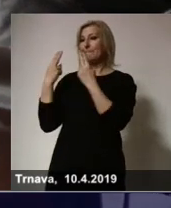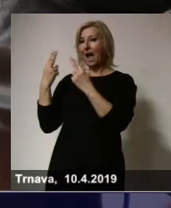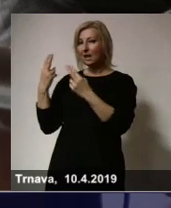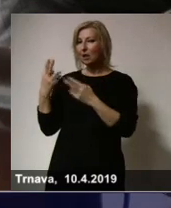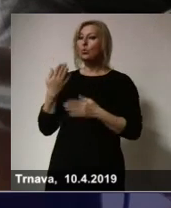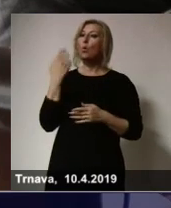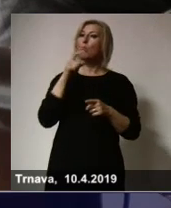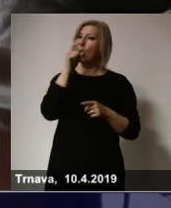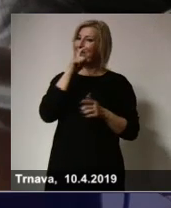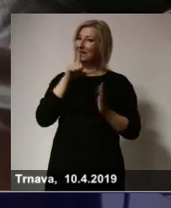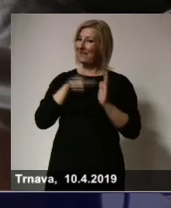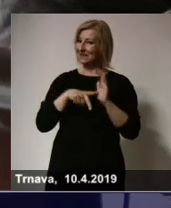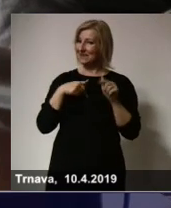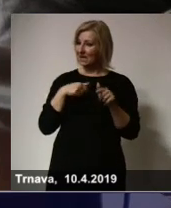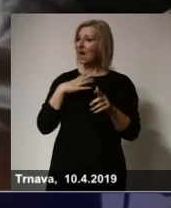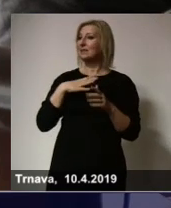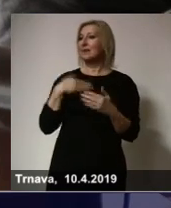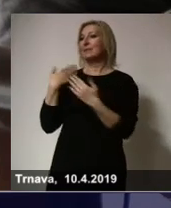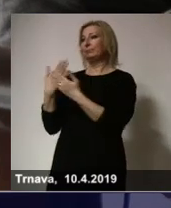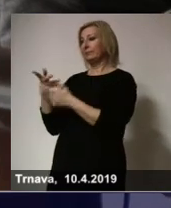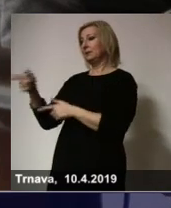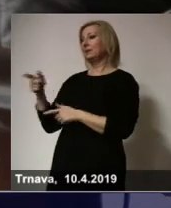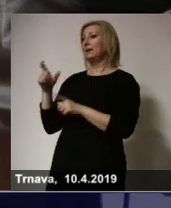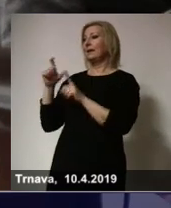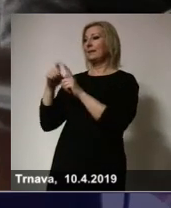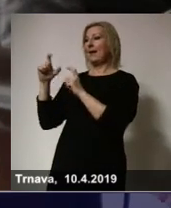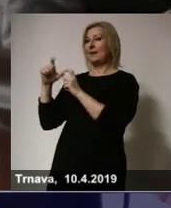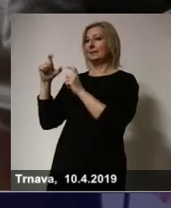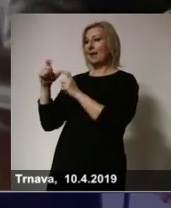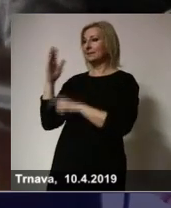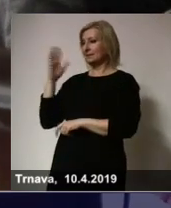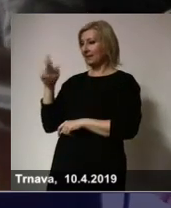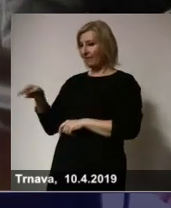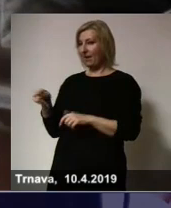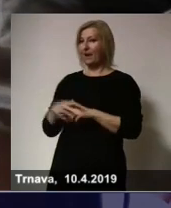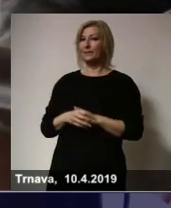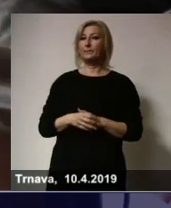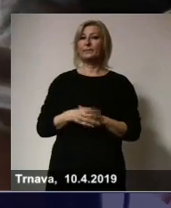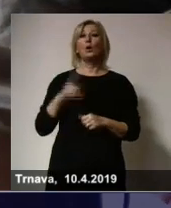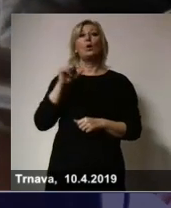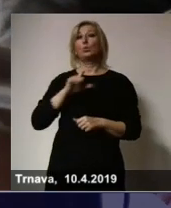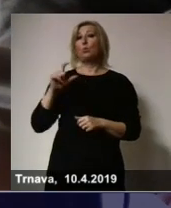správy DSS Zavar, a to z dôvodu